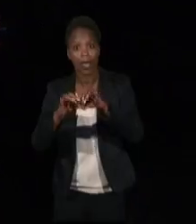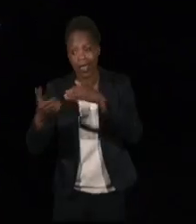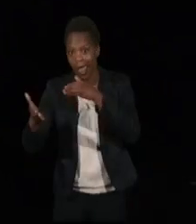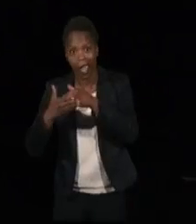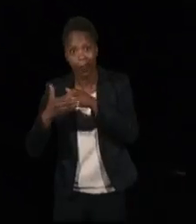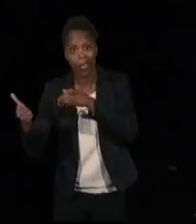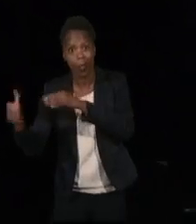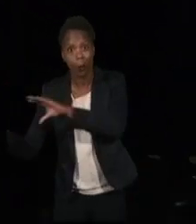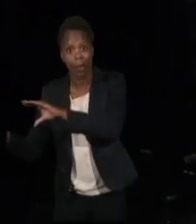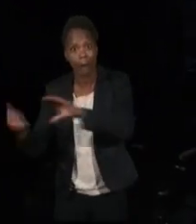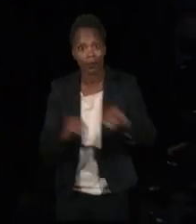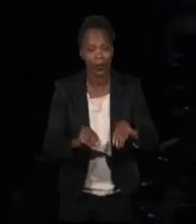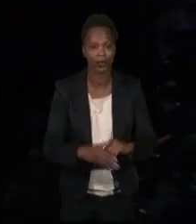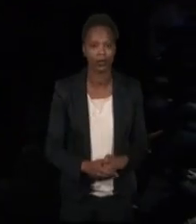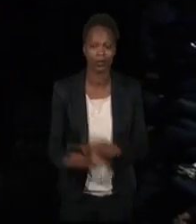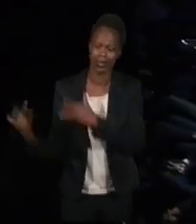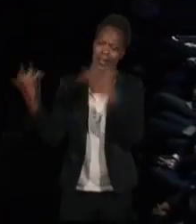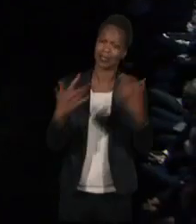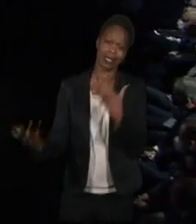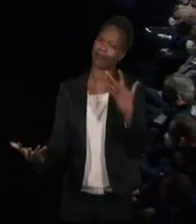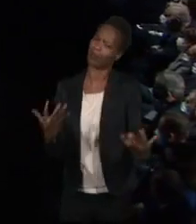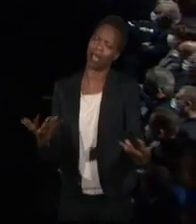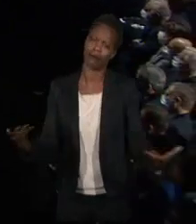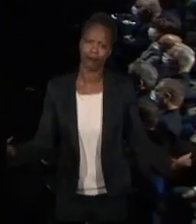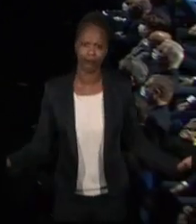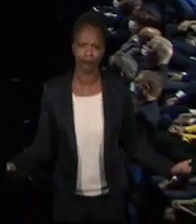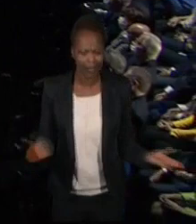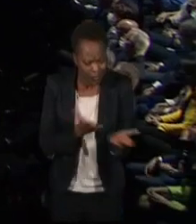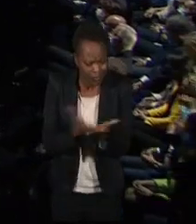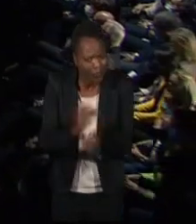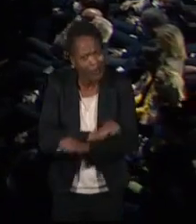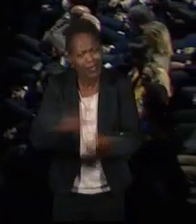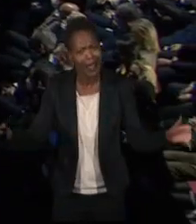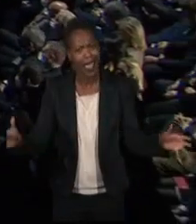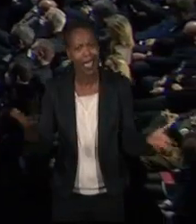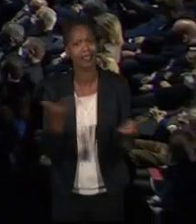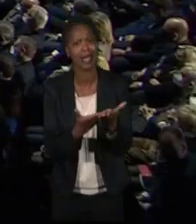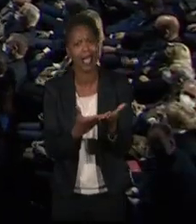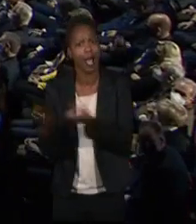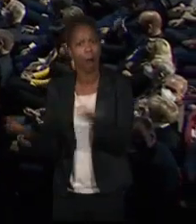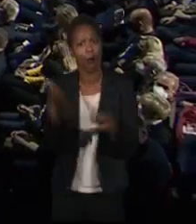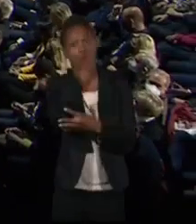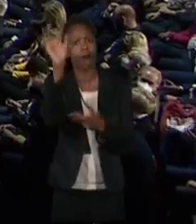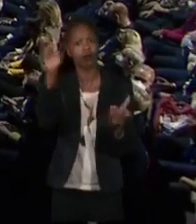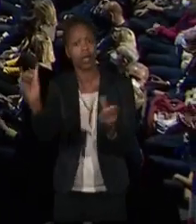Ce chiffre dit tout. Ce chiffre, c'est le drame français.